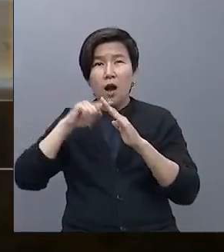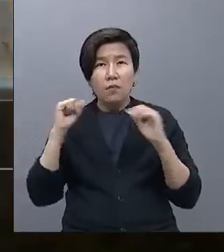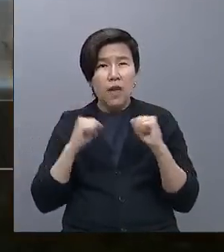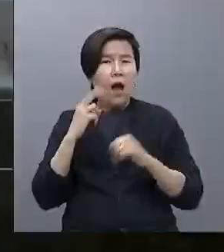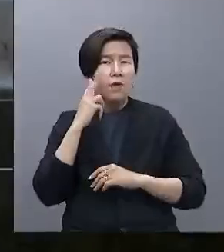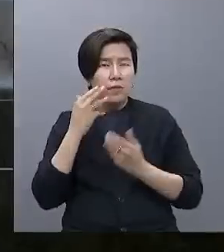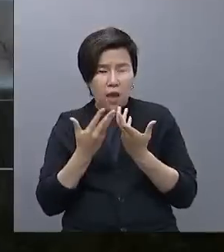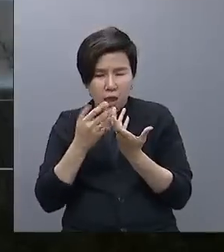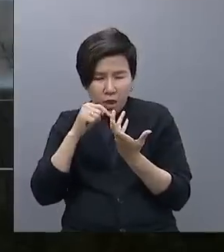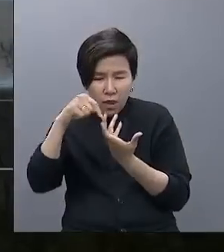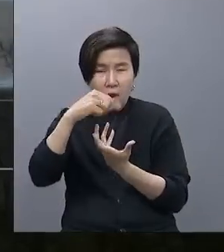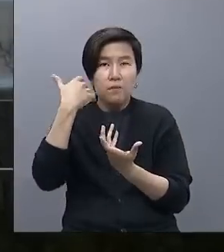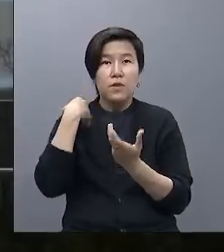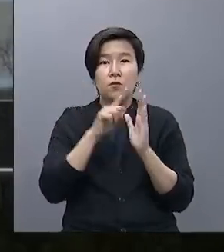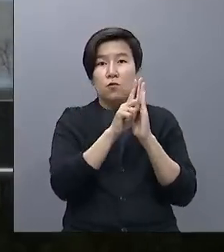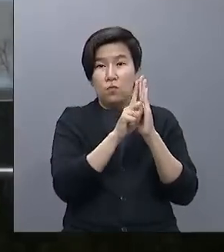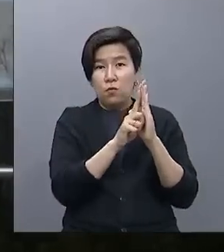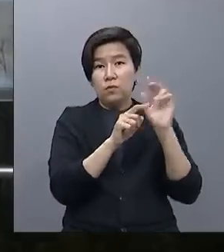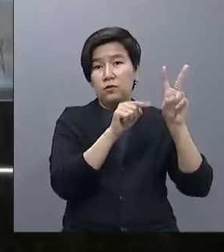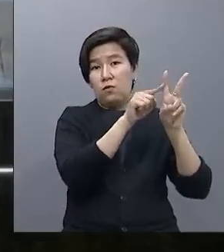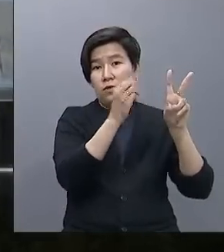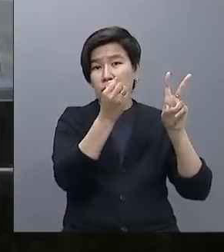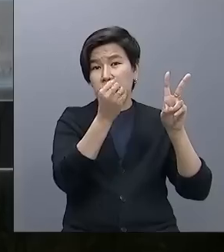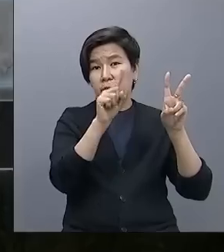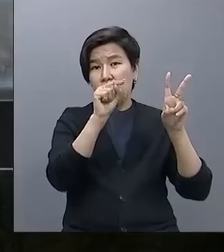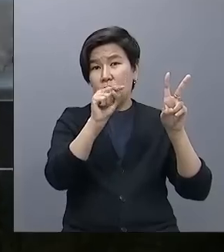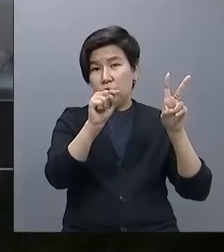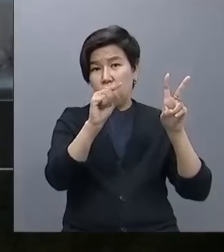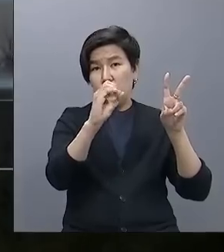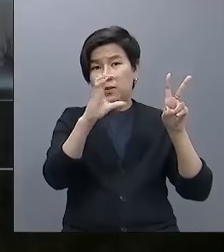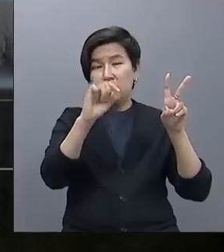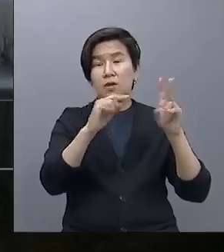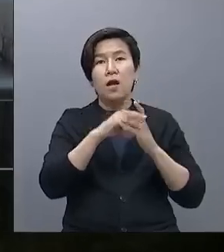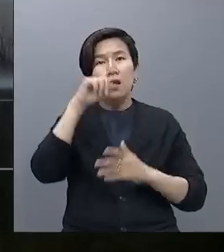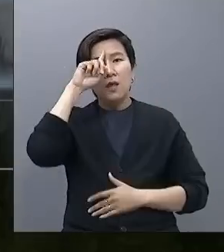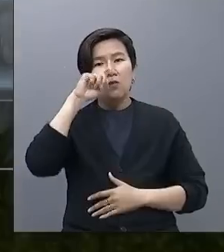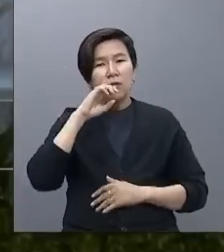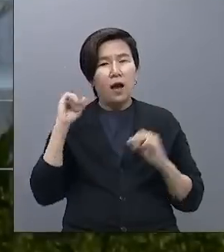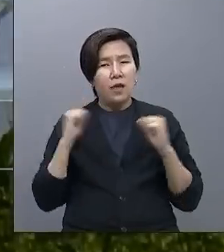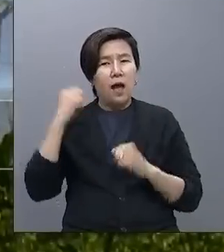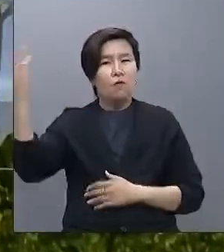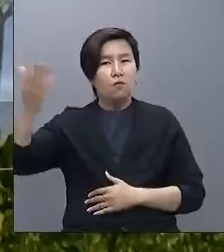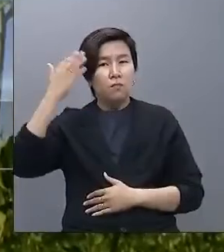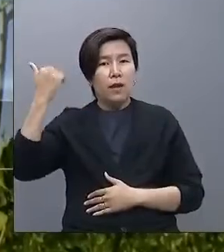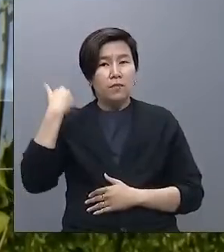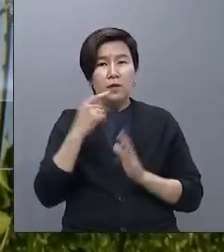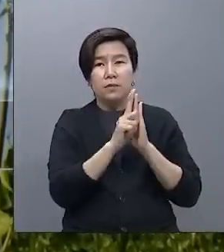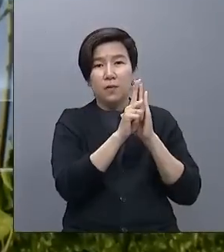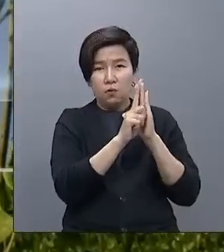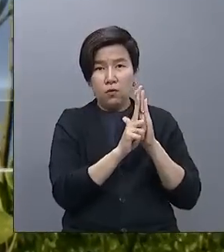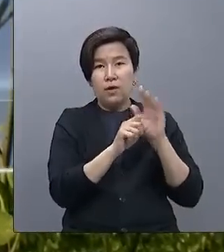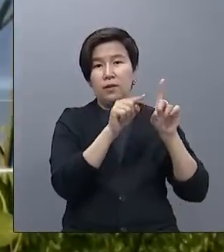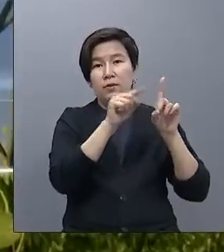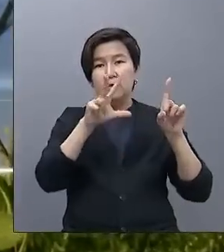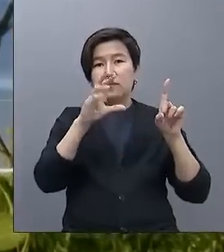แข็งบางแห่งอุณหภูมิต่ำสุด 2-11 องศาเซลเซียสในช่วงสุดสัปดาห์นี้อากาศจะเย็นถึงหนาวกับมีลมแรงและอุณหภูมิจะลดลงอีก